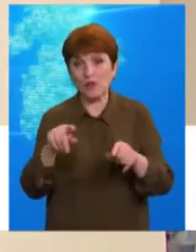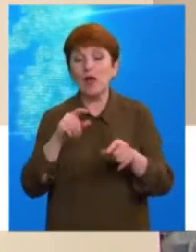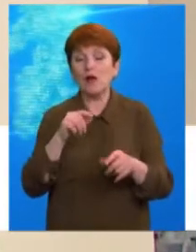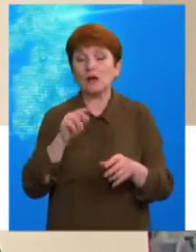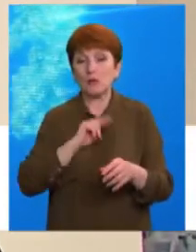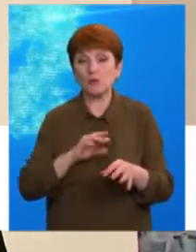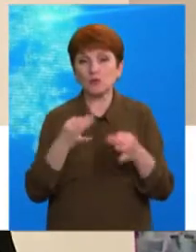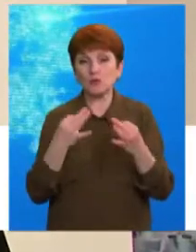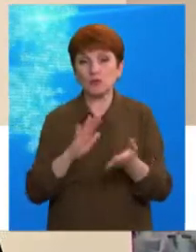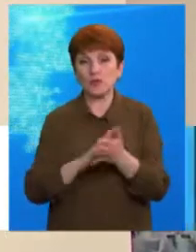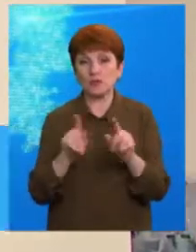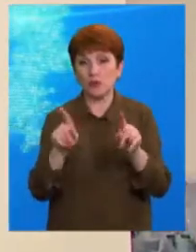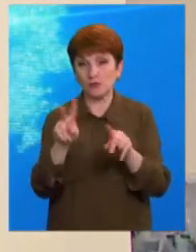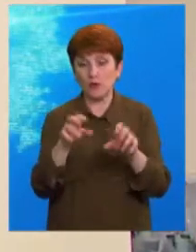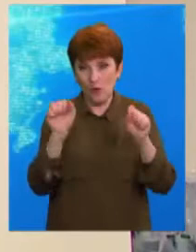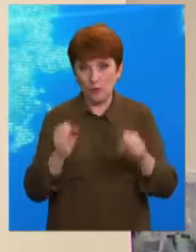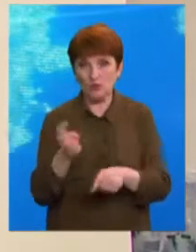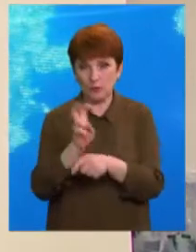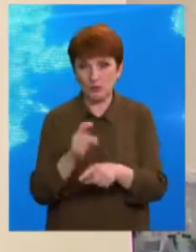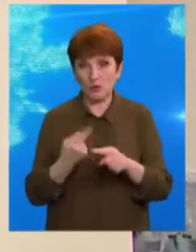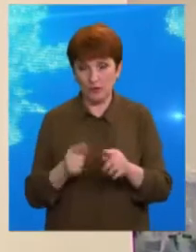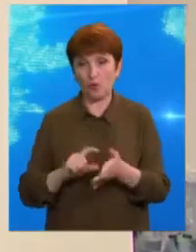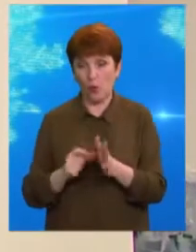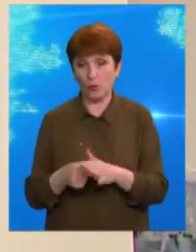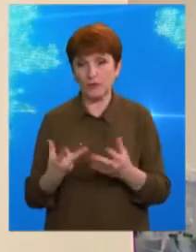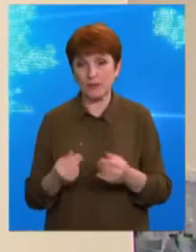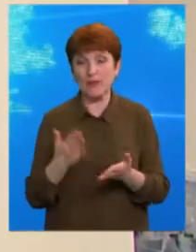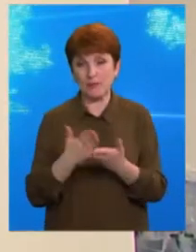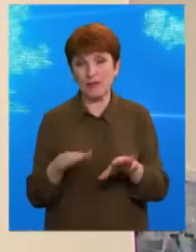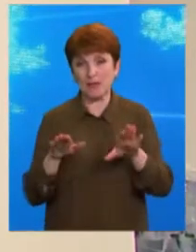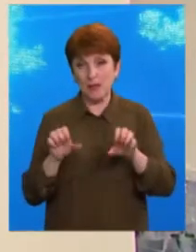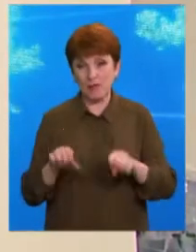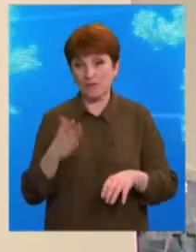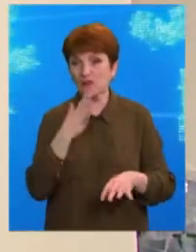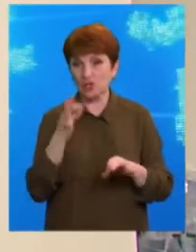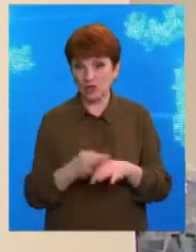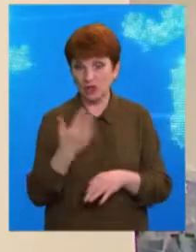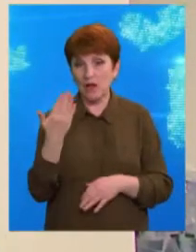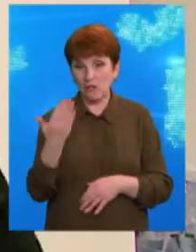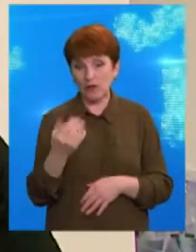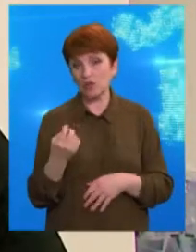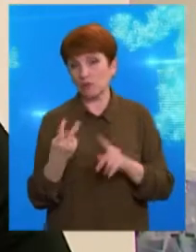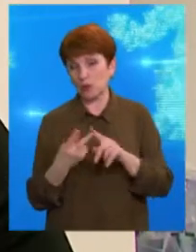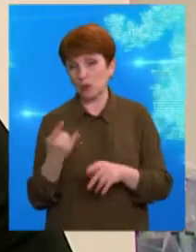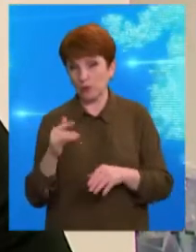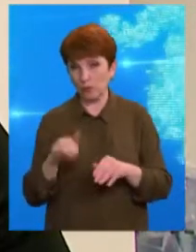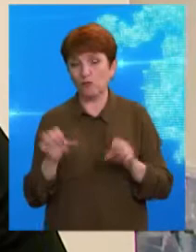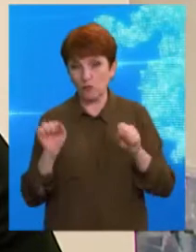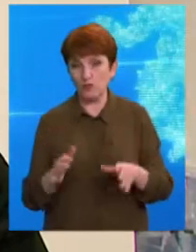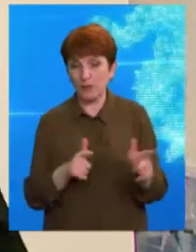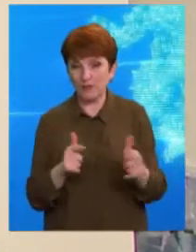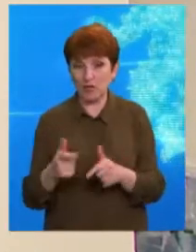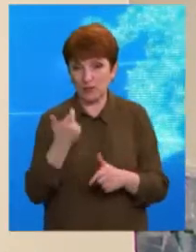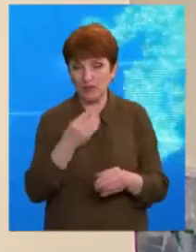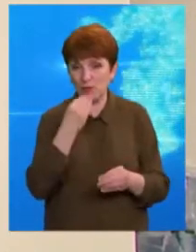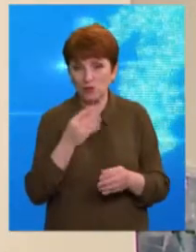и освободились в 2 часа ночи. Вы можете прийти в эту комнату, где имеет место быть ваша жена, ваш второй ребенок. Вы можете приготовить себе